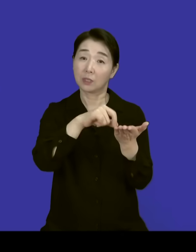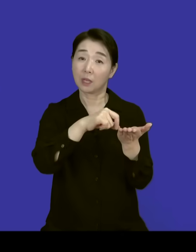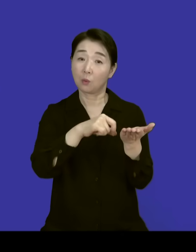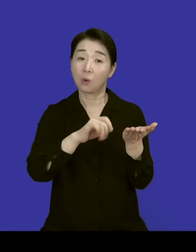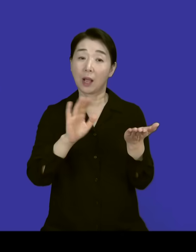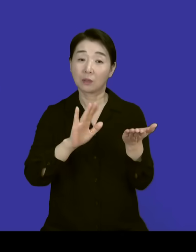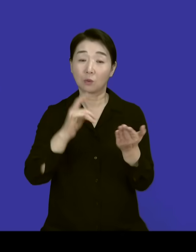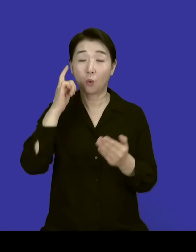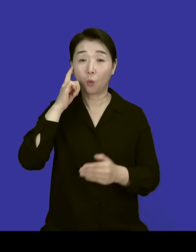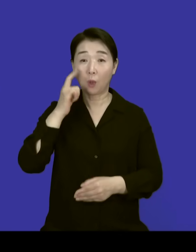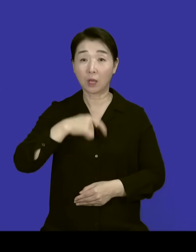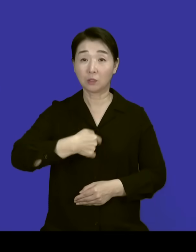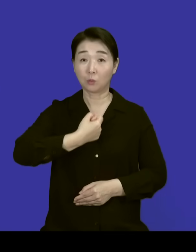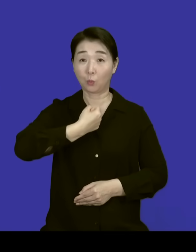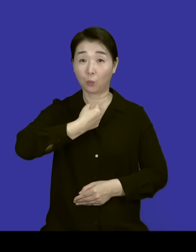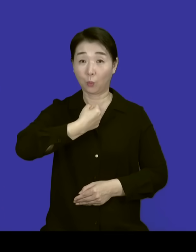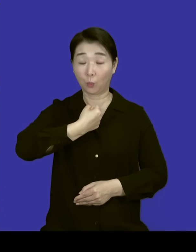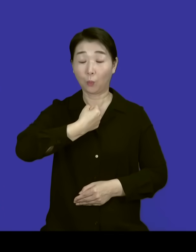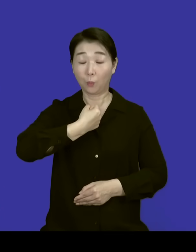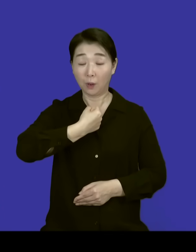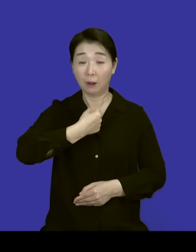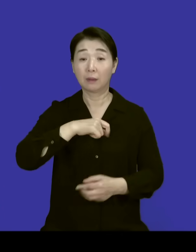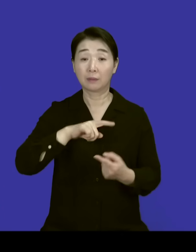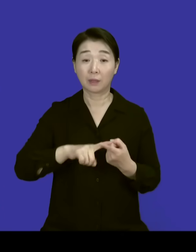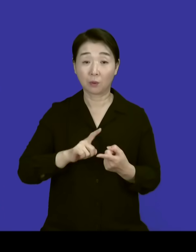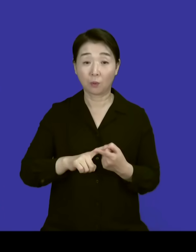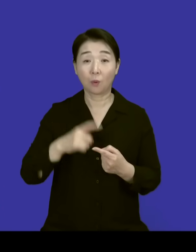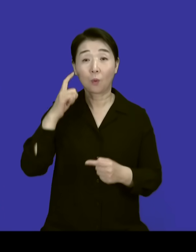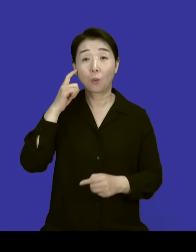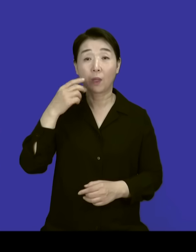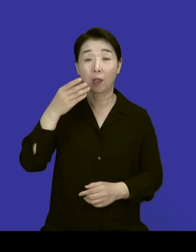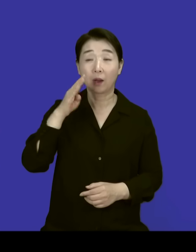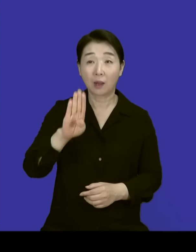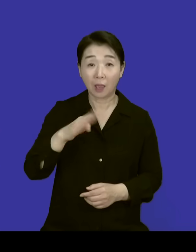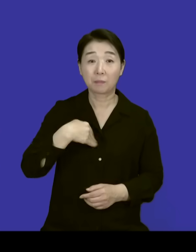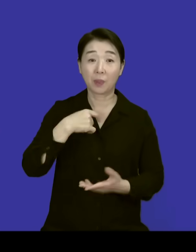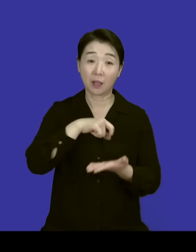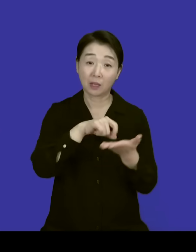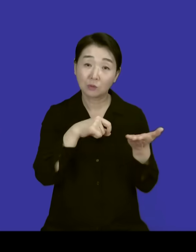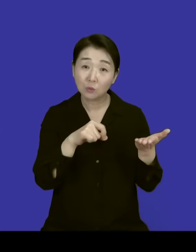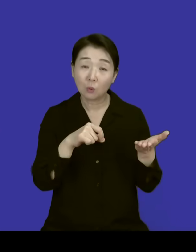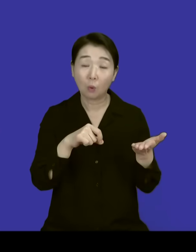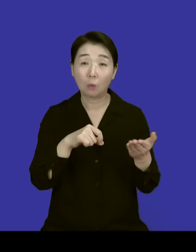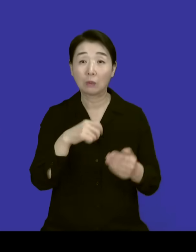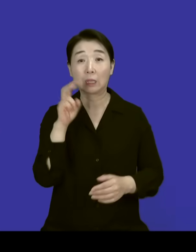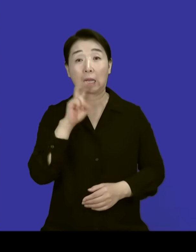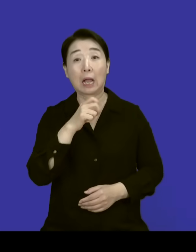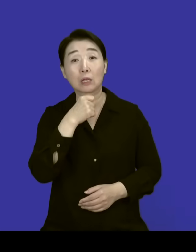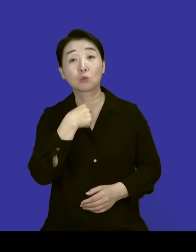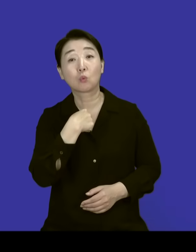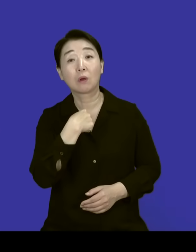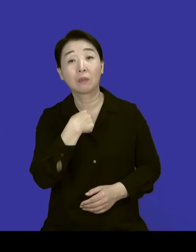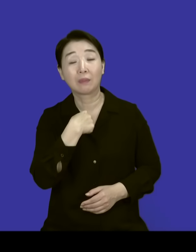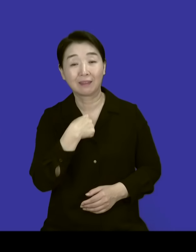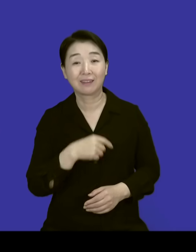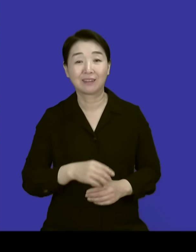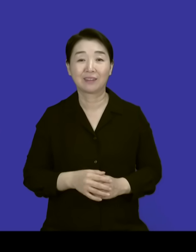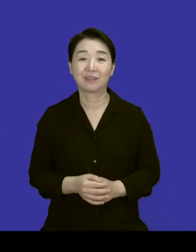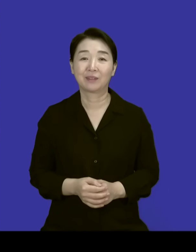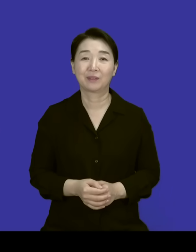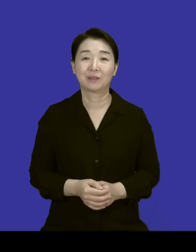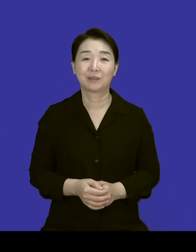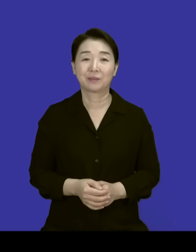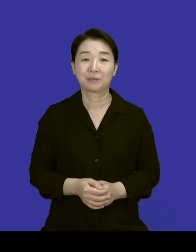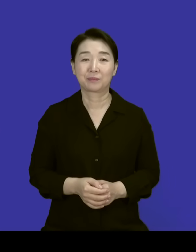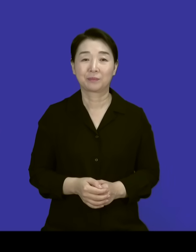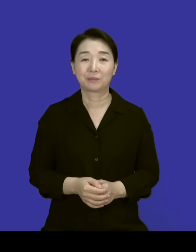뭘로? 싱어송라이터로 그 아. 사이프러스처럼 랩도 제가 쓰고 랩도 아, 하고 그래요? 아, 원래 곡도 제가 가수 만들고. 하시려고 그러셨어요? 아, 예,